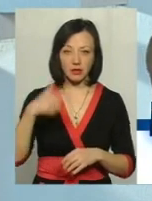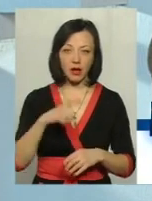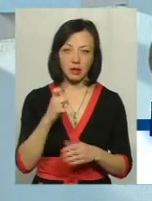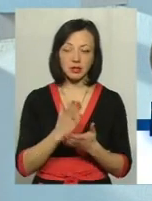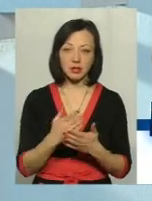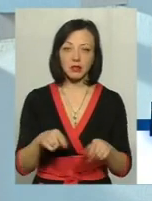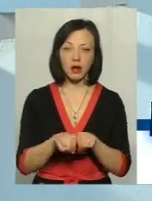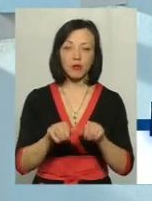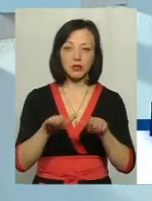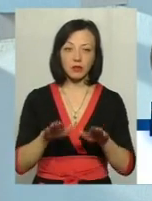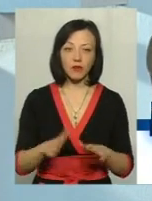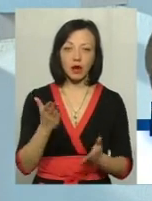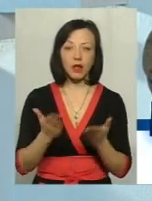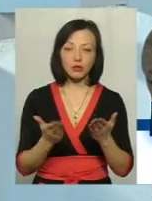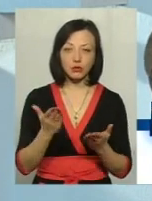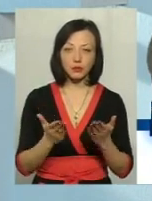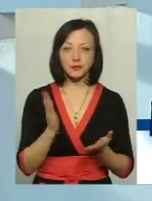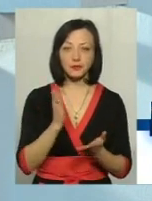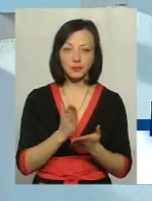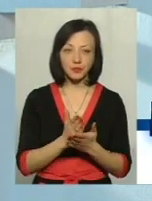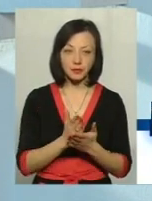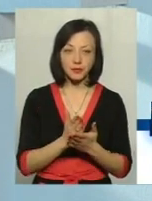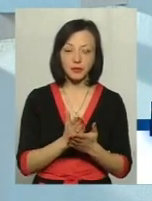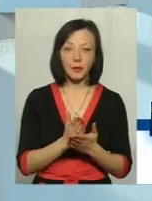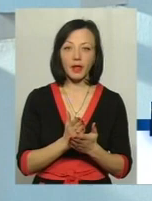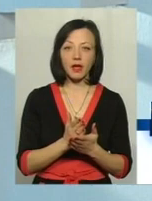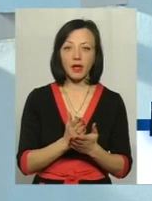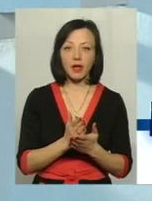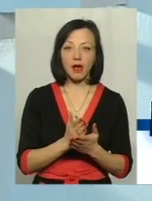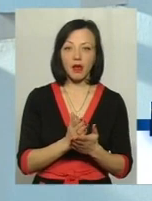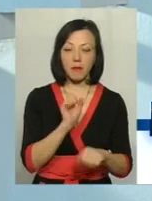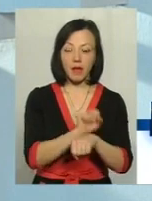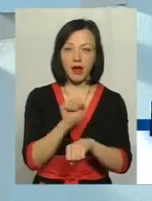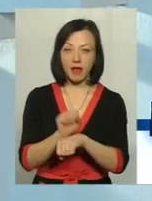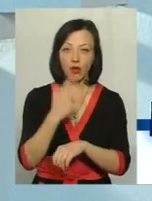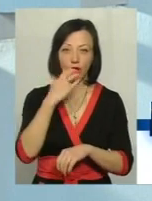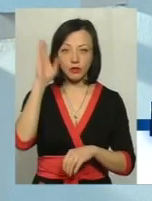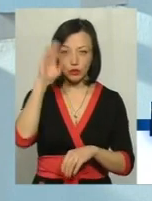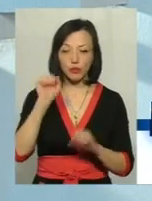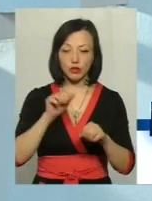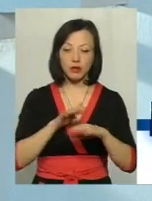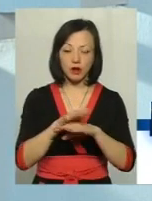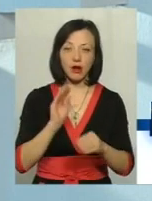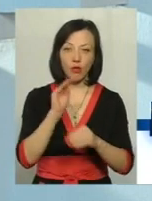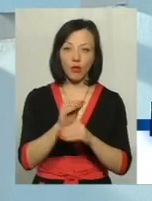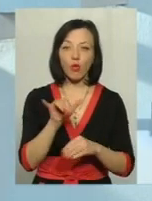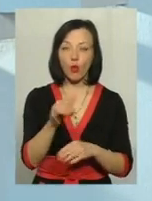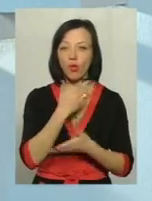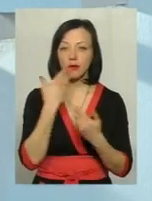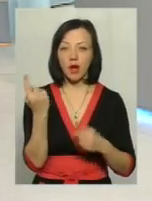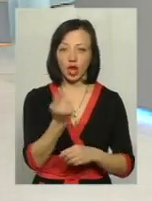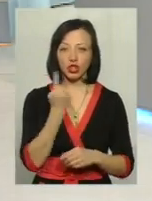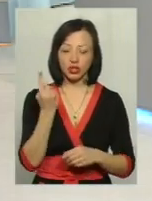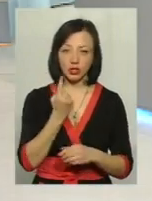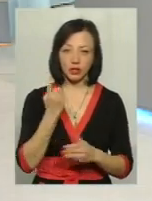така постанова, що якщо є оті перериви цей, то він там може донараховувати. Кого там немає лічильників, це